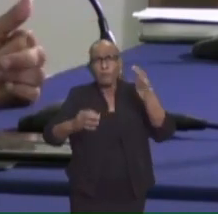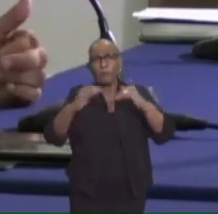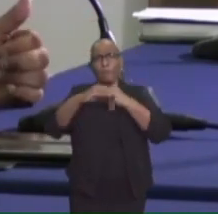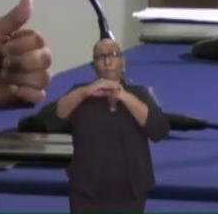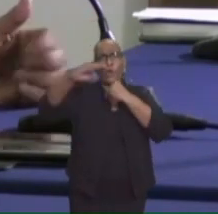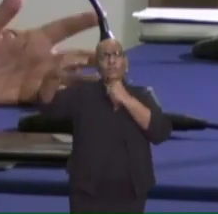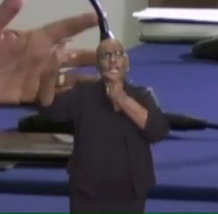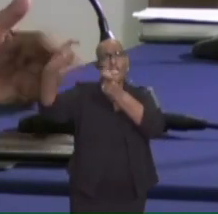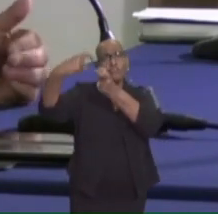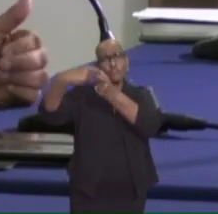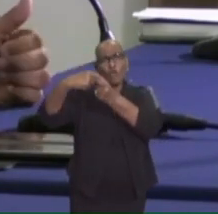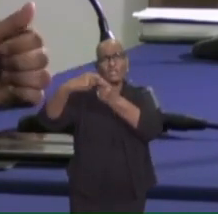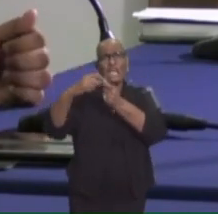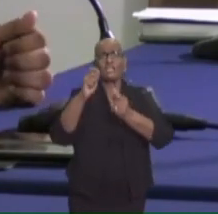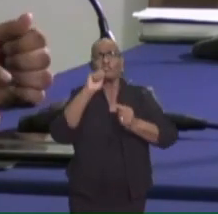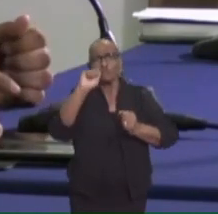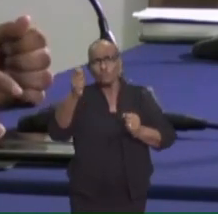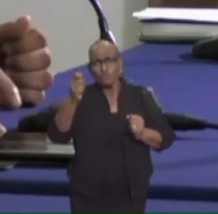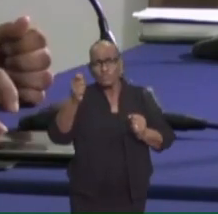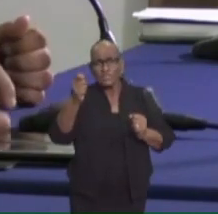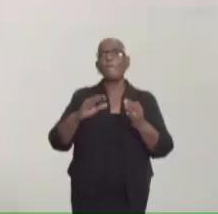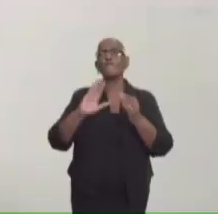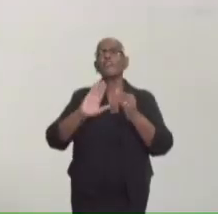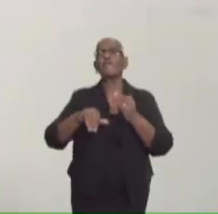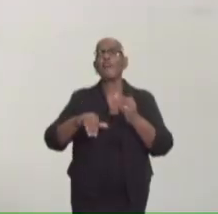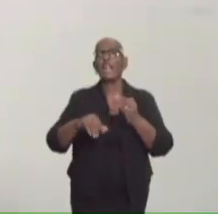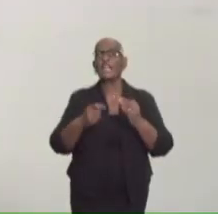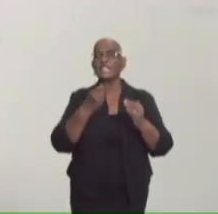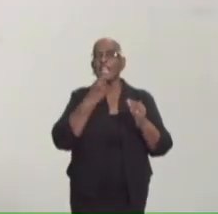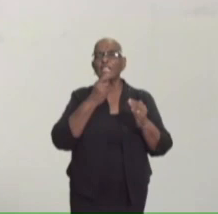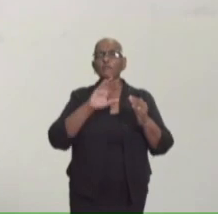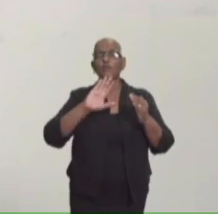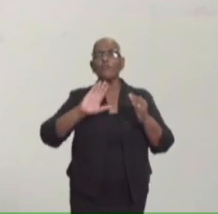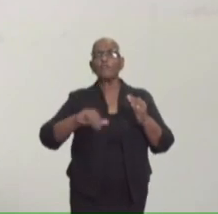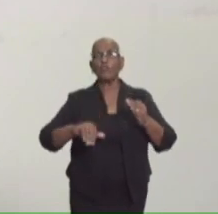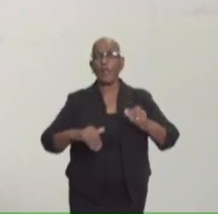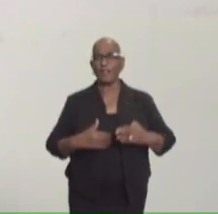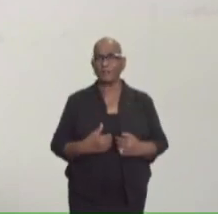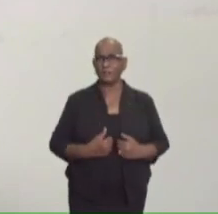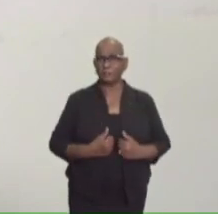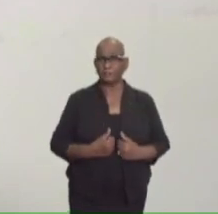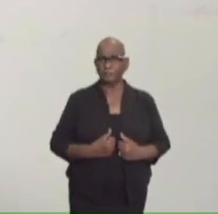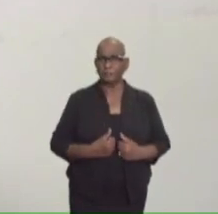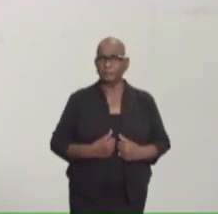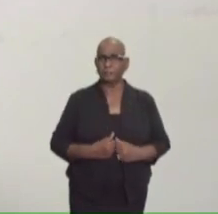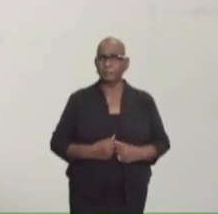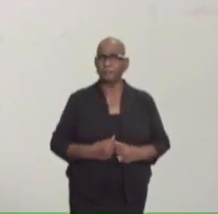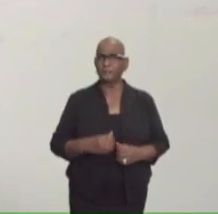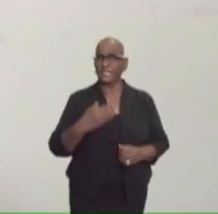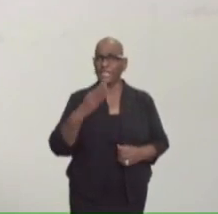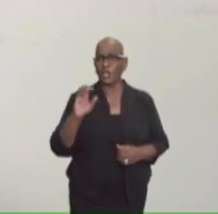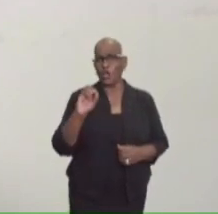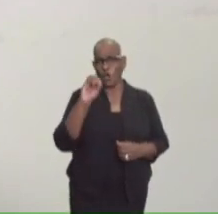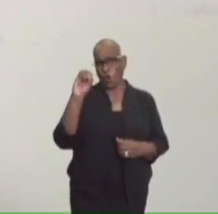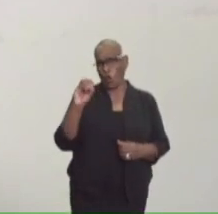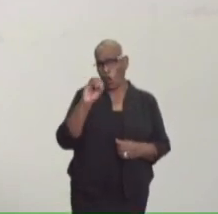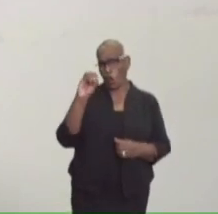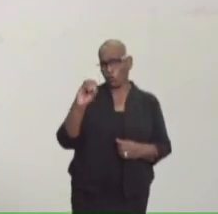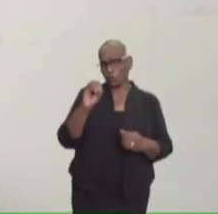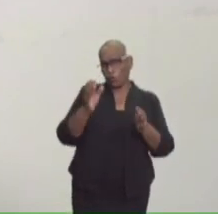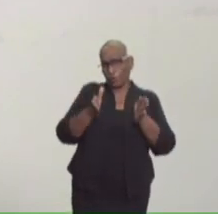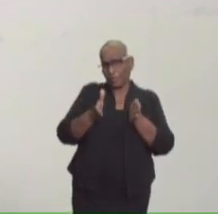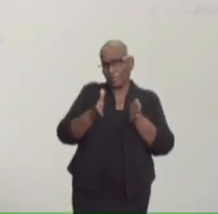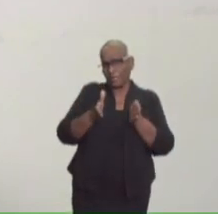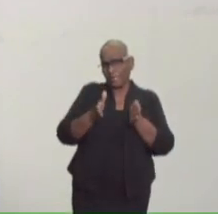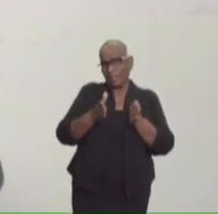kunnen krijgen. Dus dat is een van de oorzaken. Ik had al aangegeven dat er eind van oktober een deel komen te